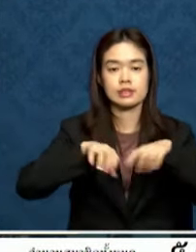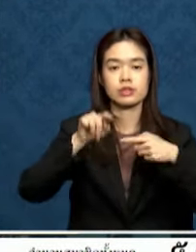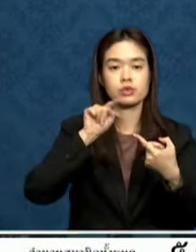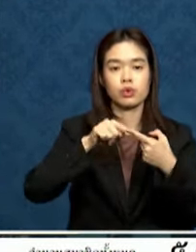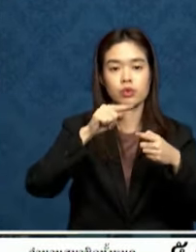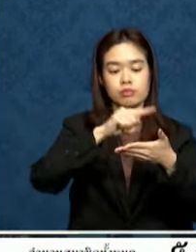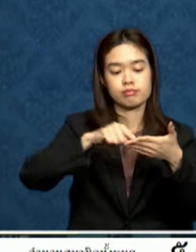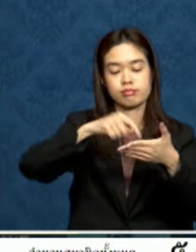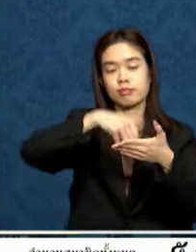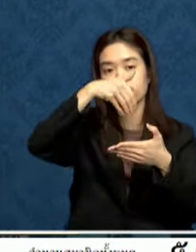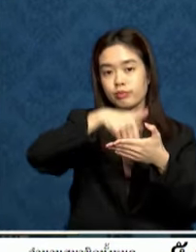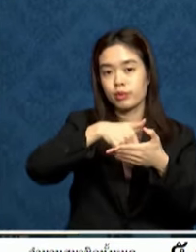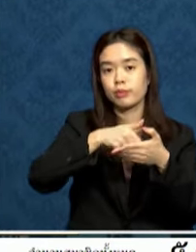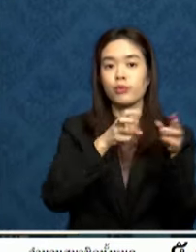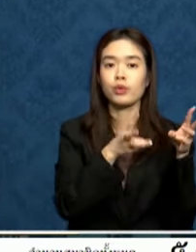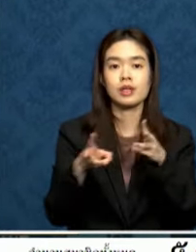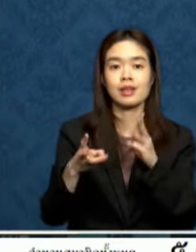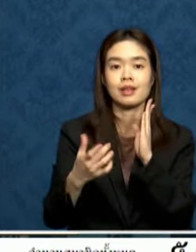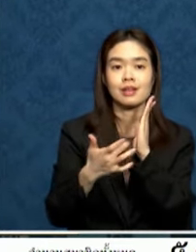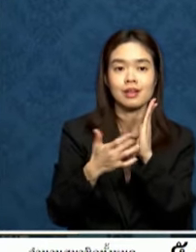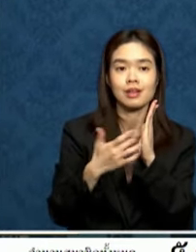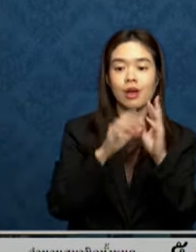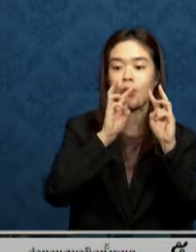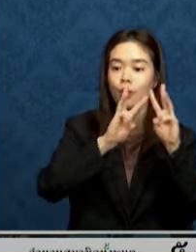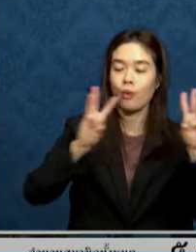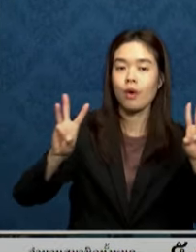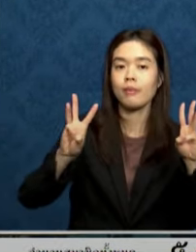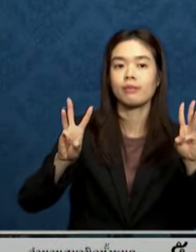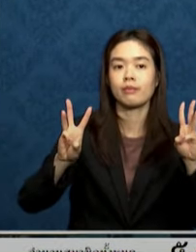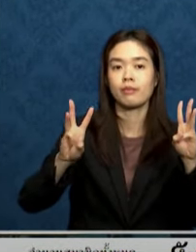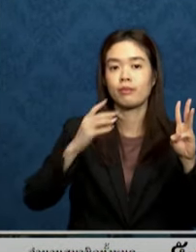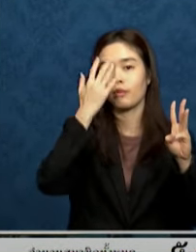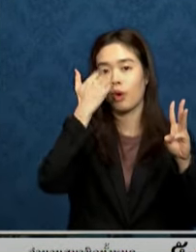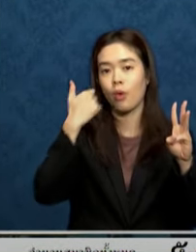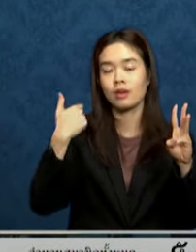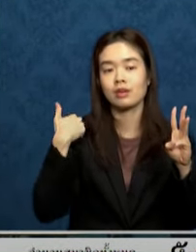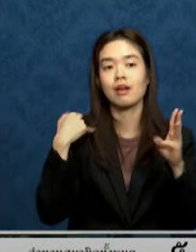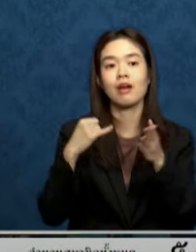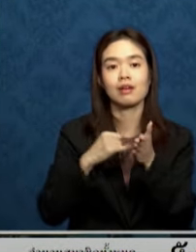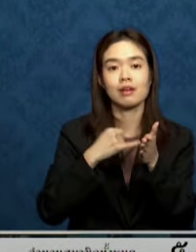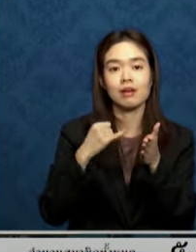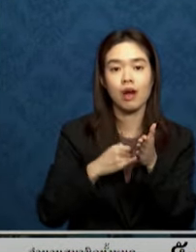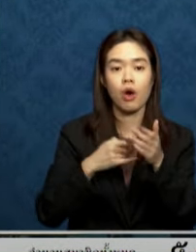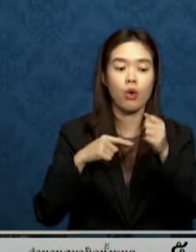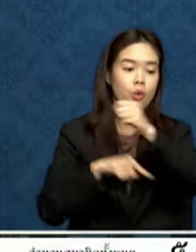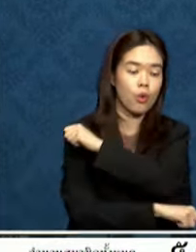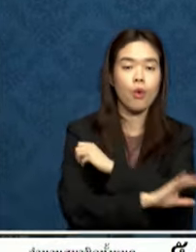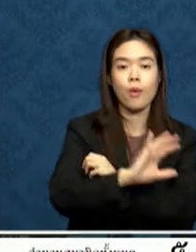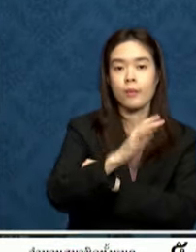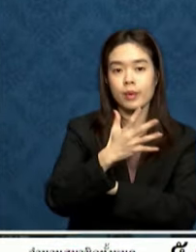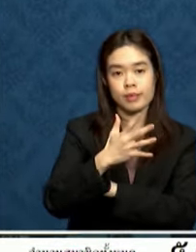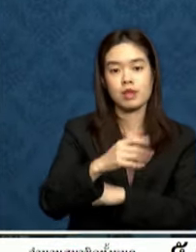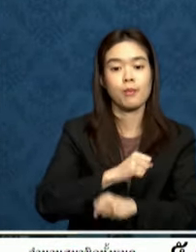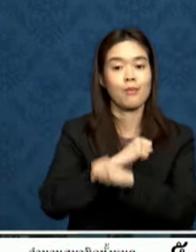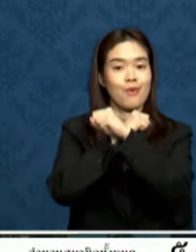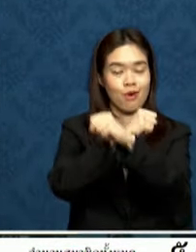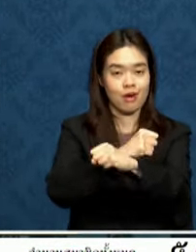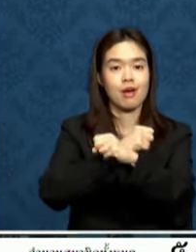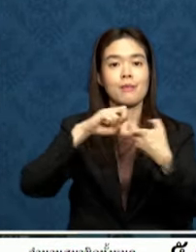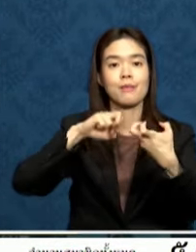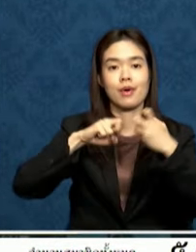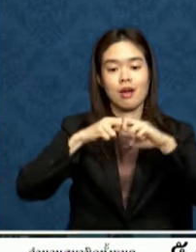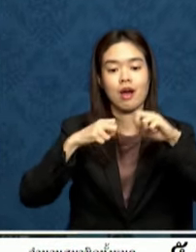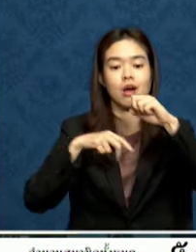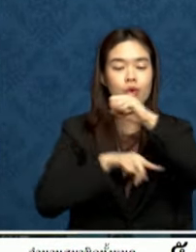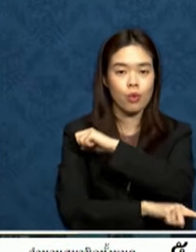วิธีการอิเล็กทรอนิกส์เพื่อให้เกิดความโปร่งใสับริสุทธิ์ยุติธรรมแล้วก็ป้องกันการ